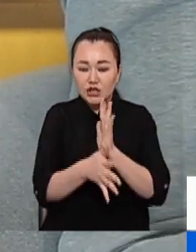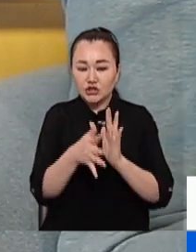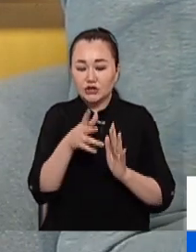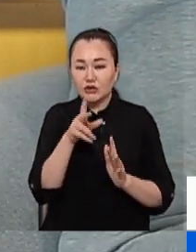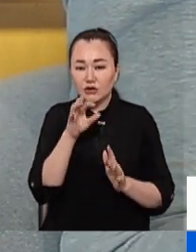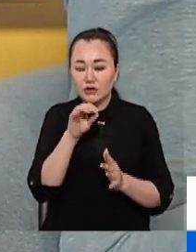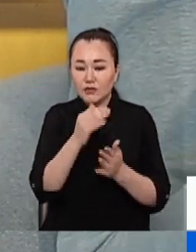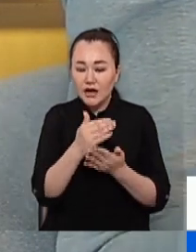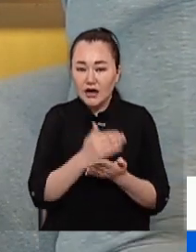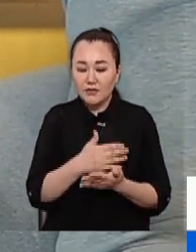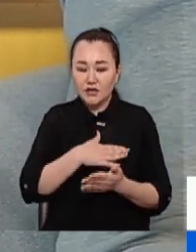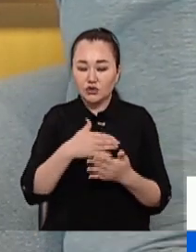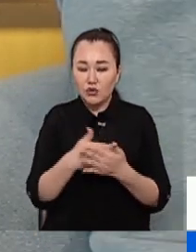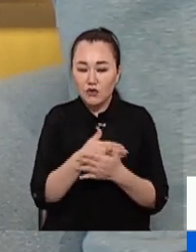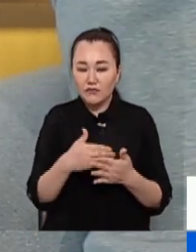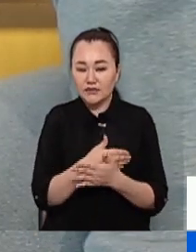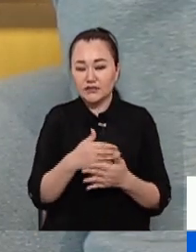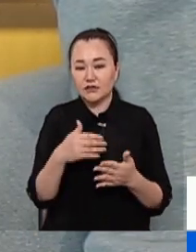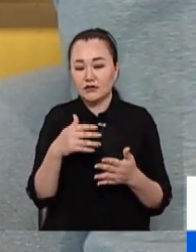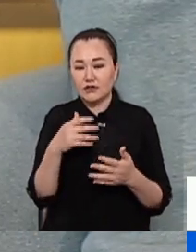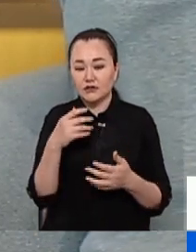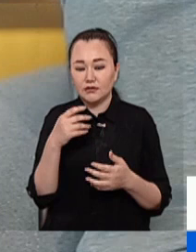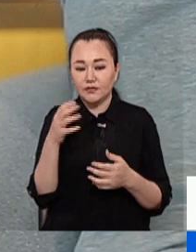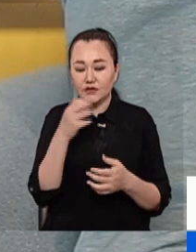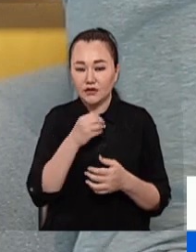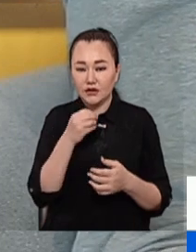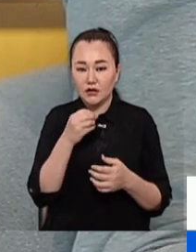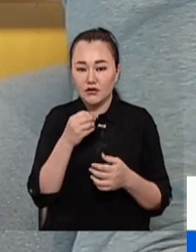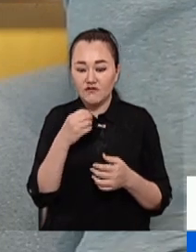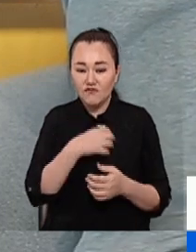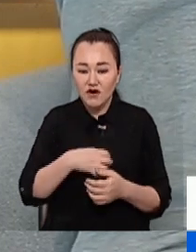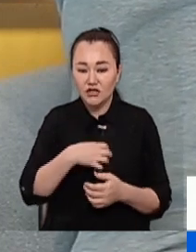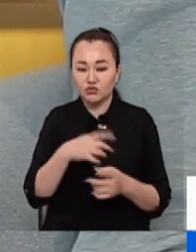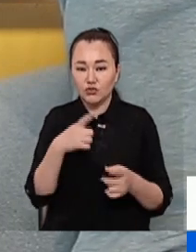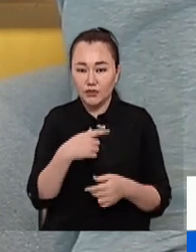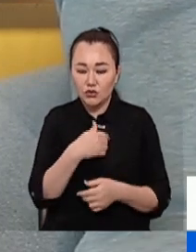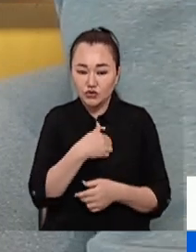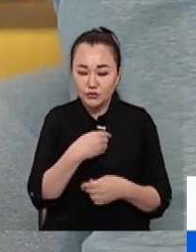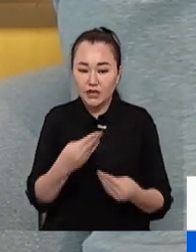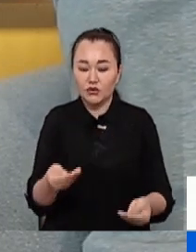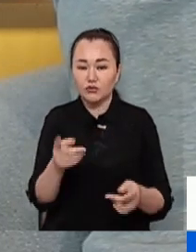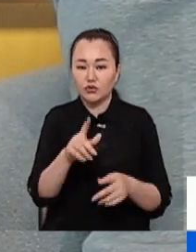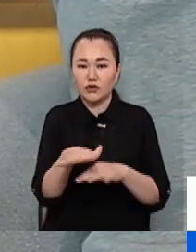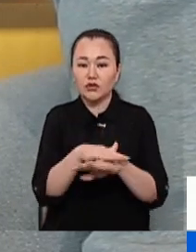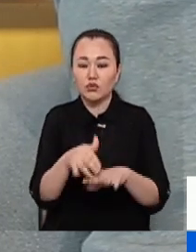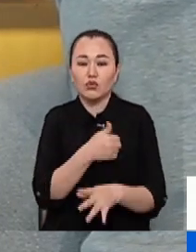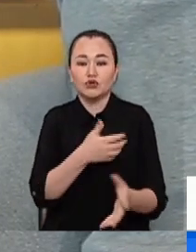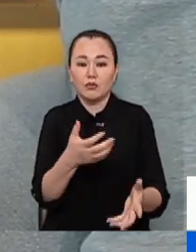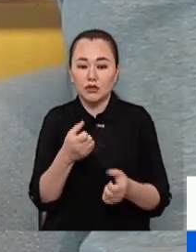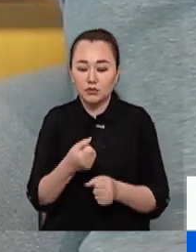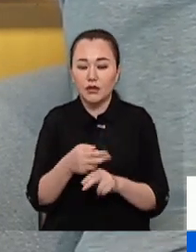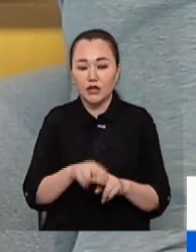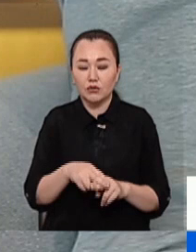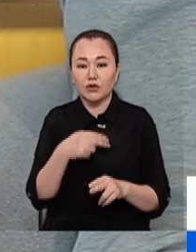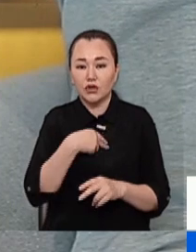контент, наши новости, они объективные, вот, за счет того, что мы даем то, что хочет наш зритель, я думаю,